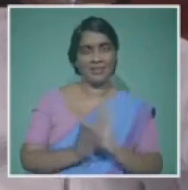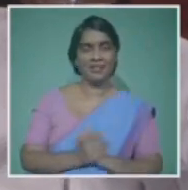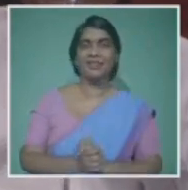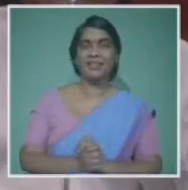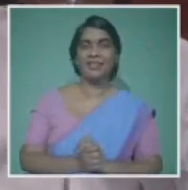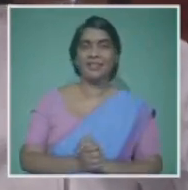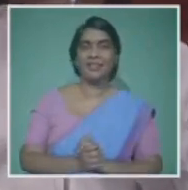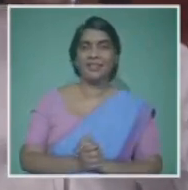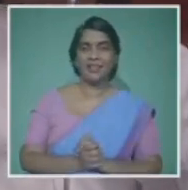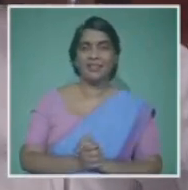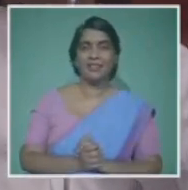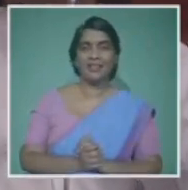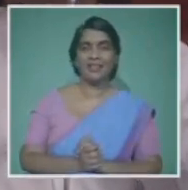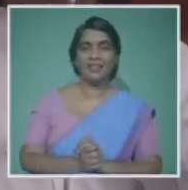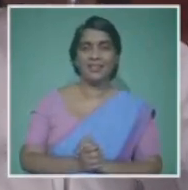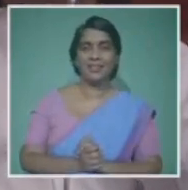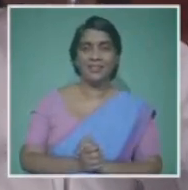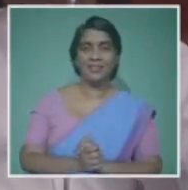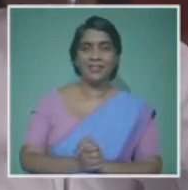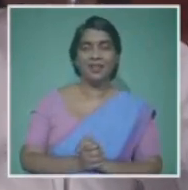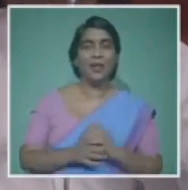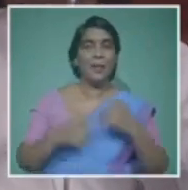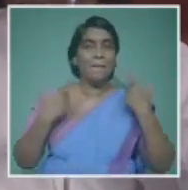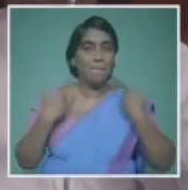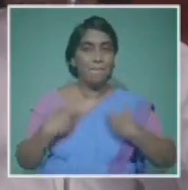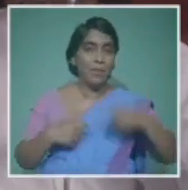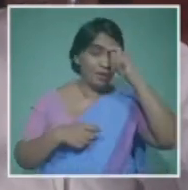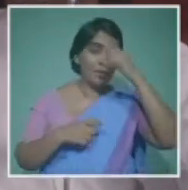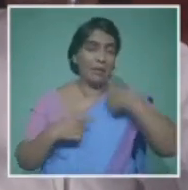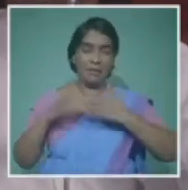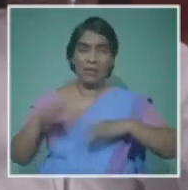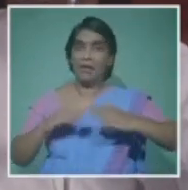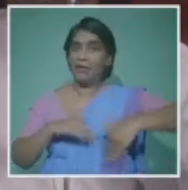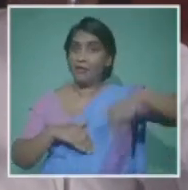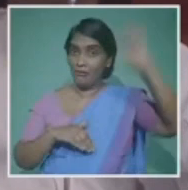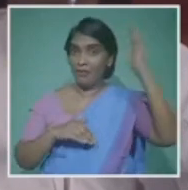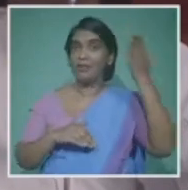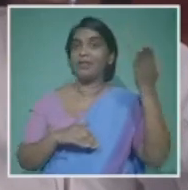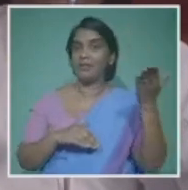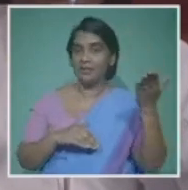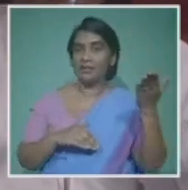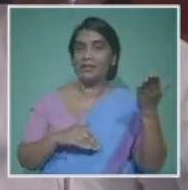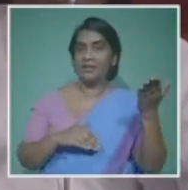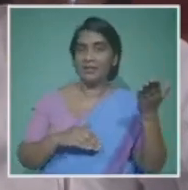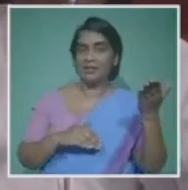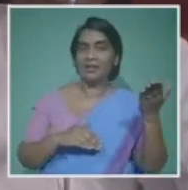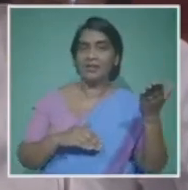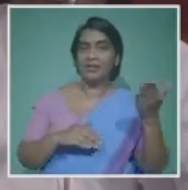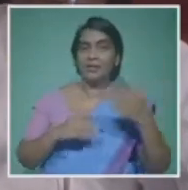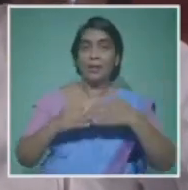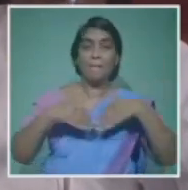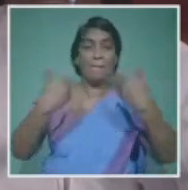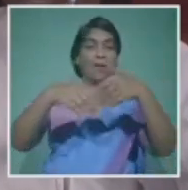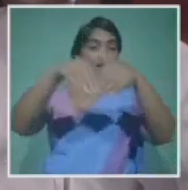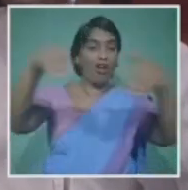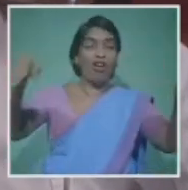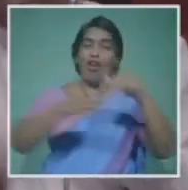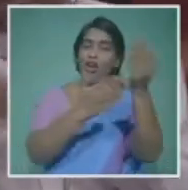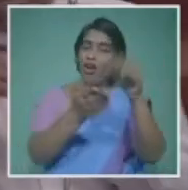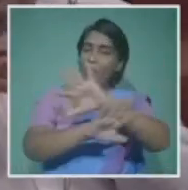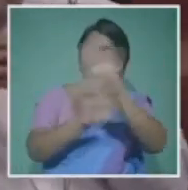deh. Garu main dalah macam apa tu? Bade ni ber, tu mana? Paling beri payah ni ok, mandi dah dalah